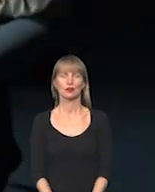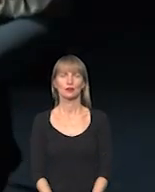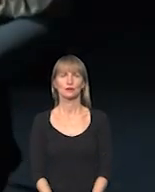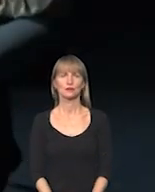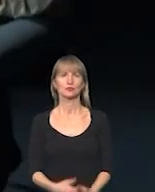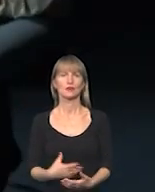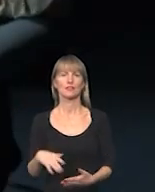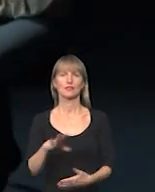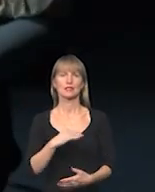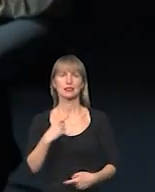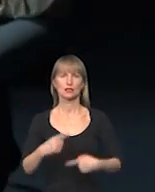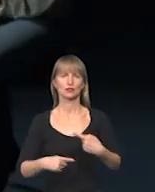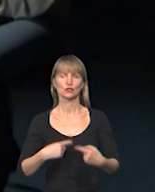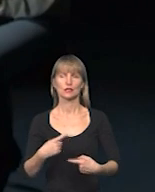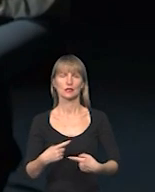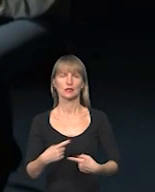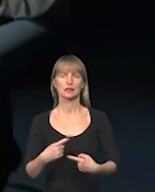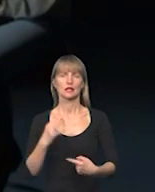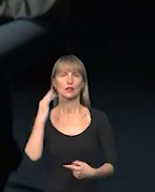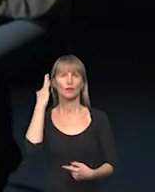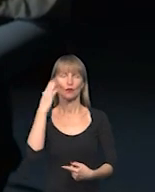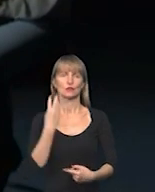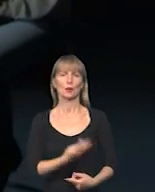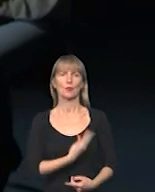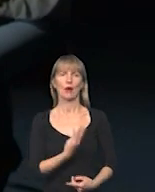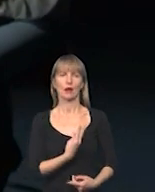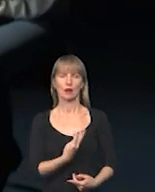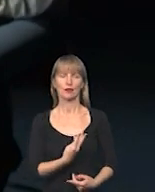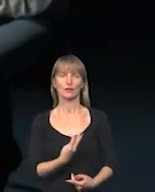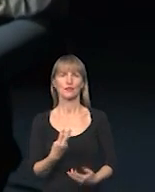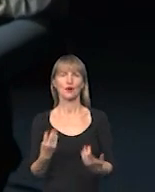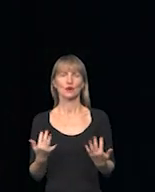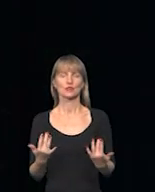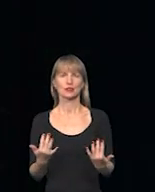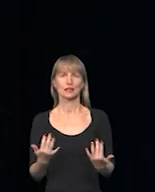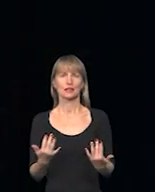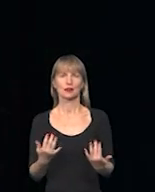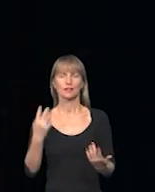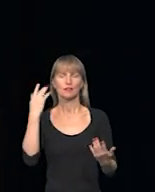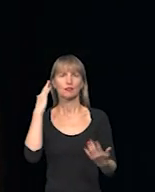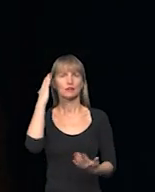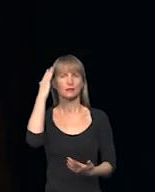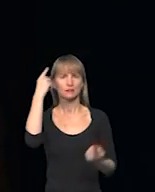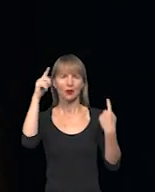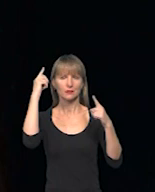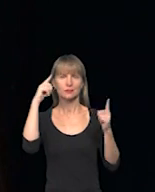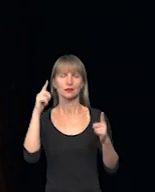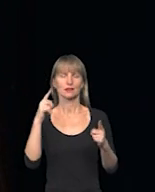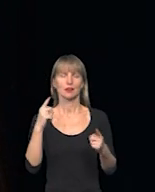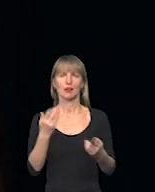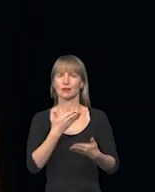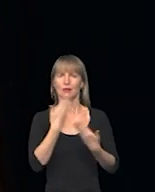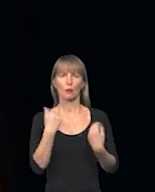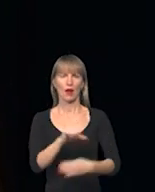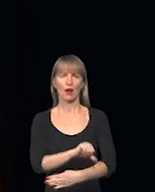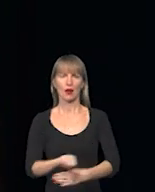Мабуть, все через творчий порив, оскільки фантазія, вона безмежна художника,